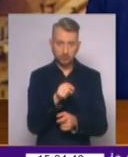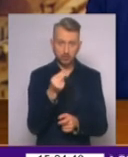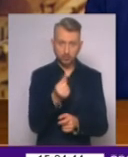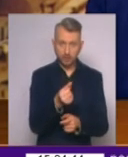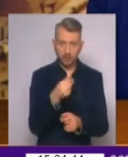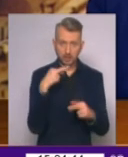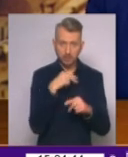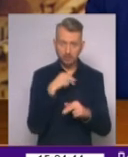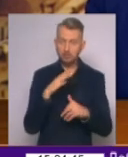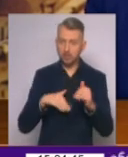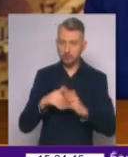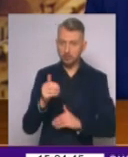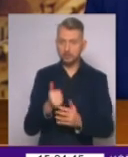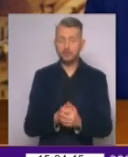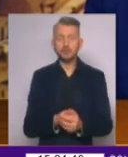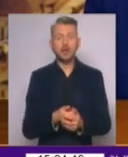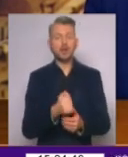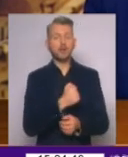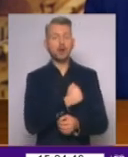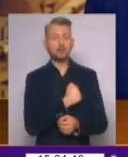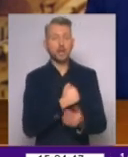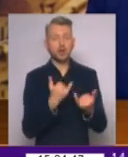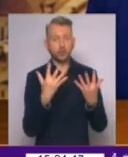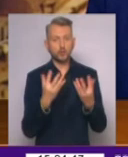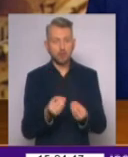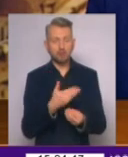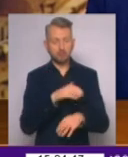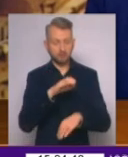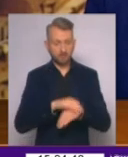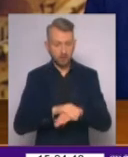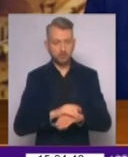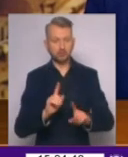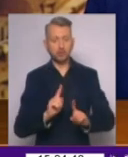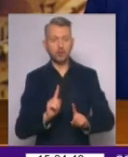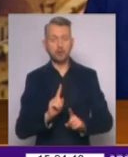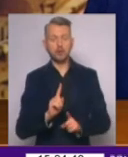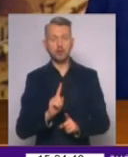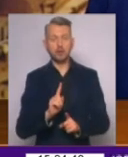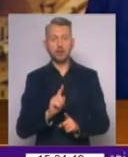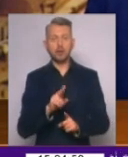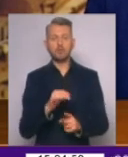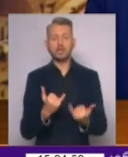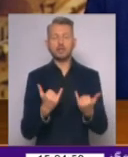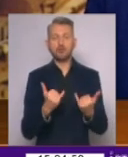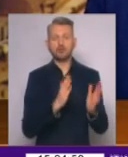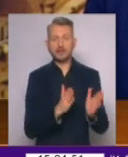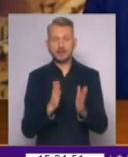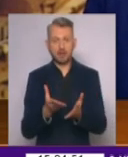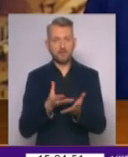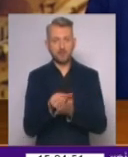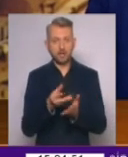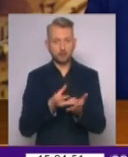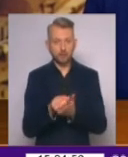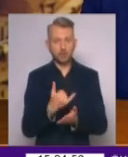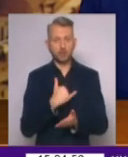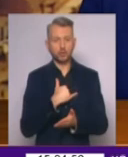ліки? Практично потім, так, після практично. Того, як на це... На жаль, на сьогоднішній день ми констатуємо той факт, що при нинішній системі фінансування у